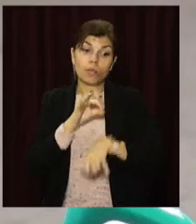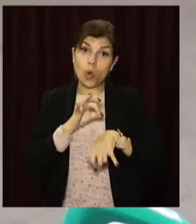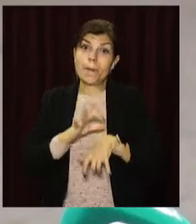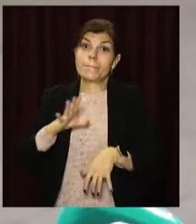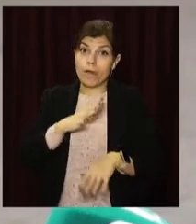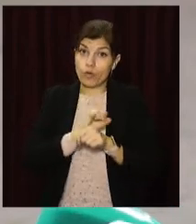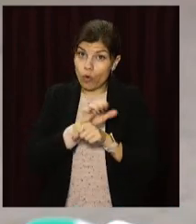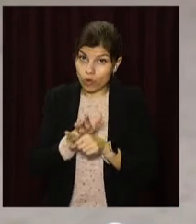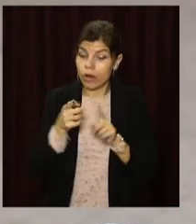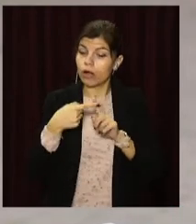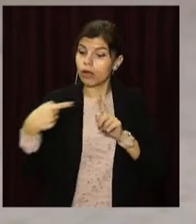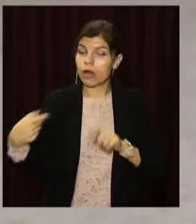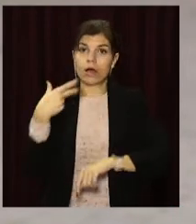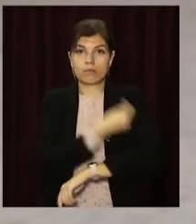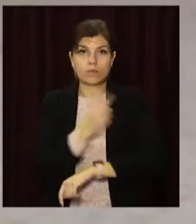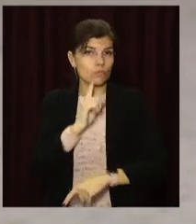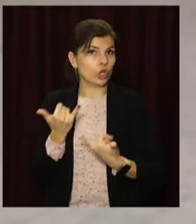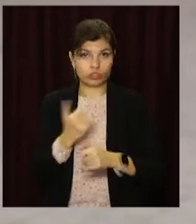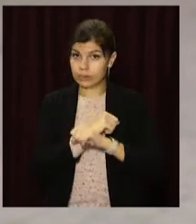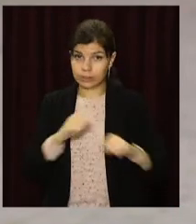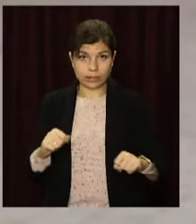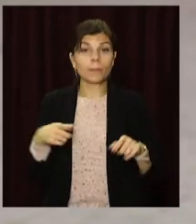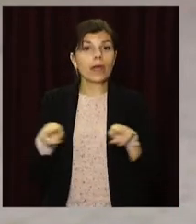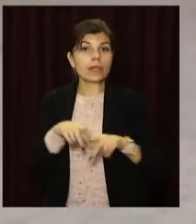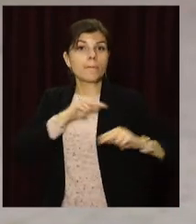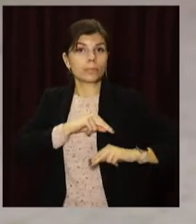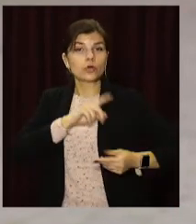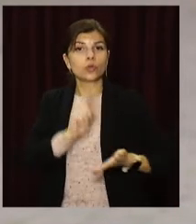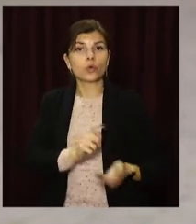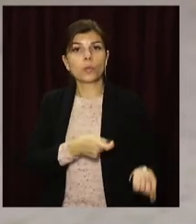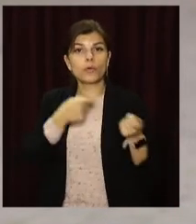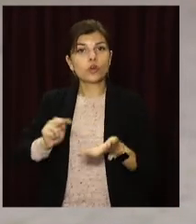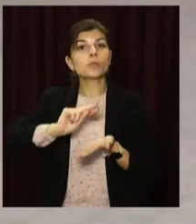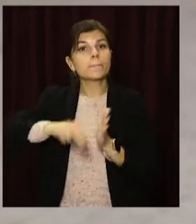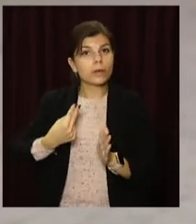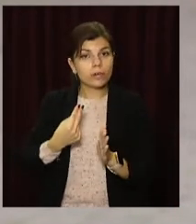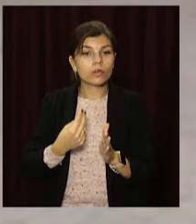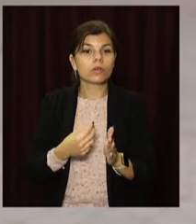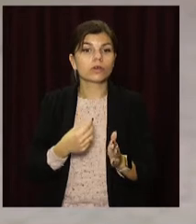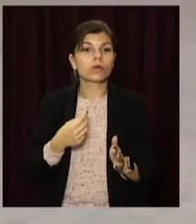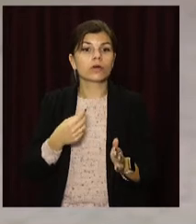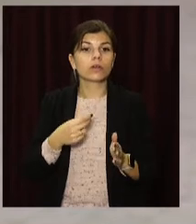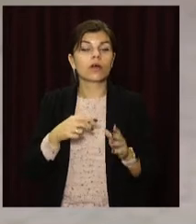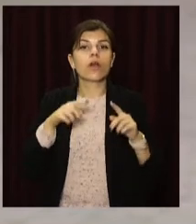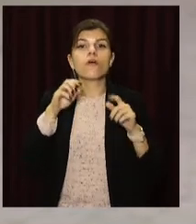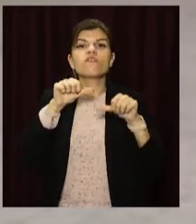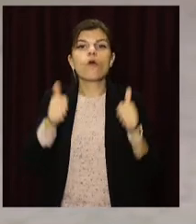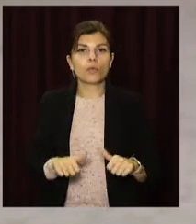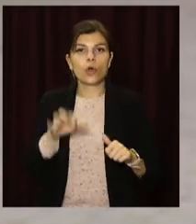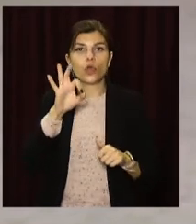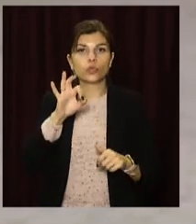Я хочу зазначити, що такі працівники мають принести, ми знаємо, довідку, вона форма її